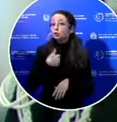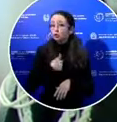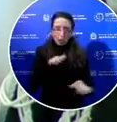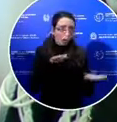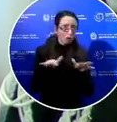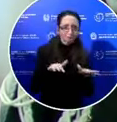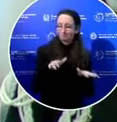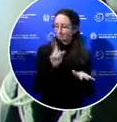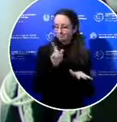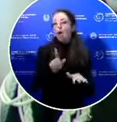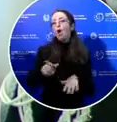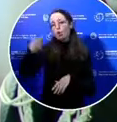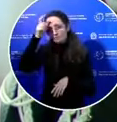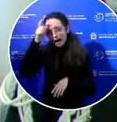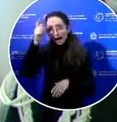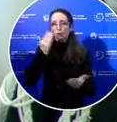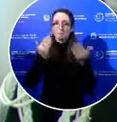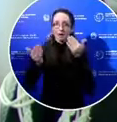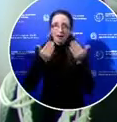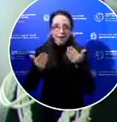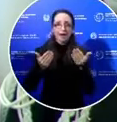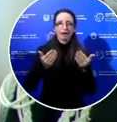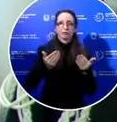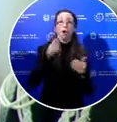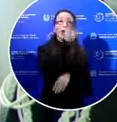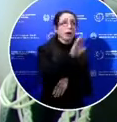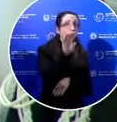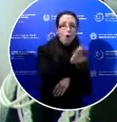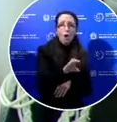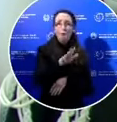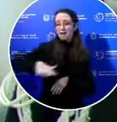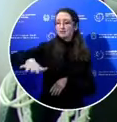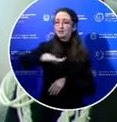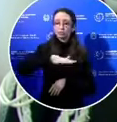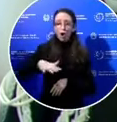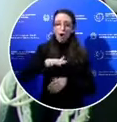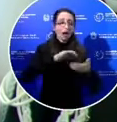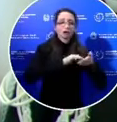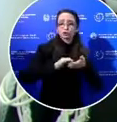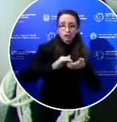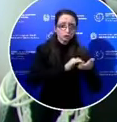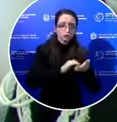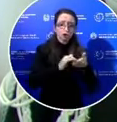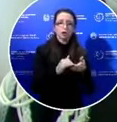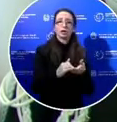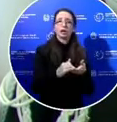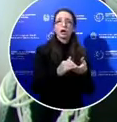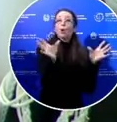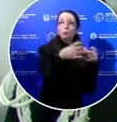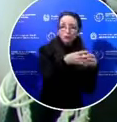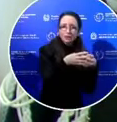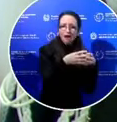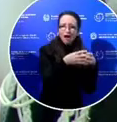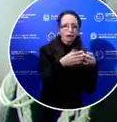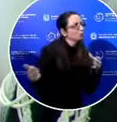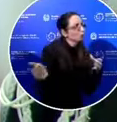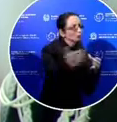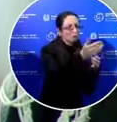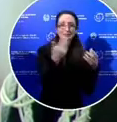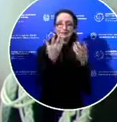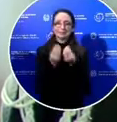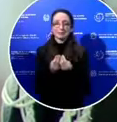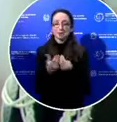come governo, come Parlamento, come Europa, come territori, come associazioni, come comunità. E spero che alla